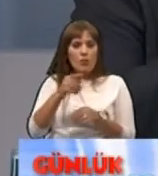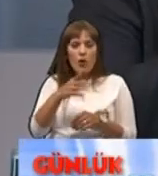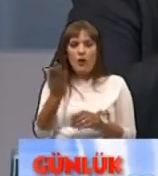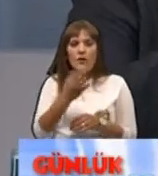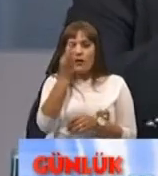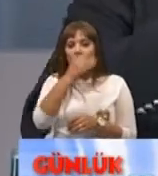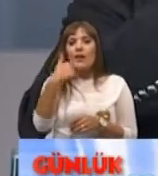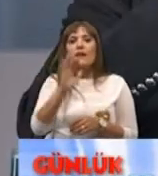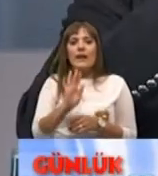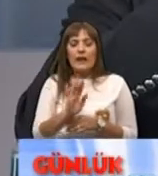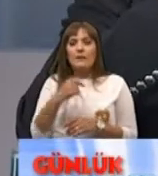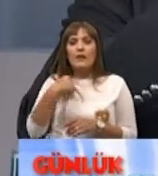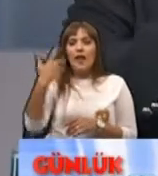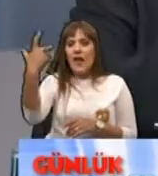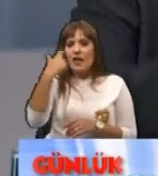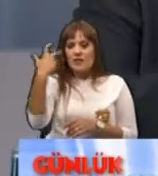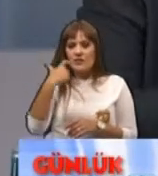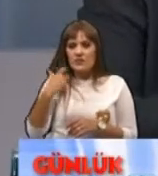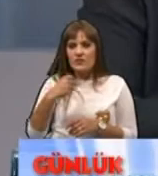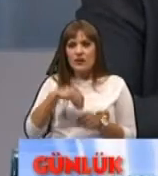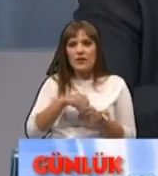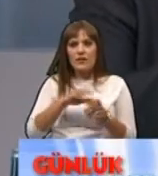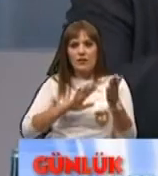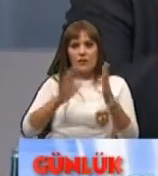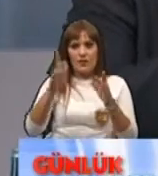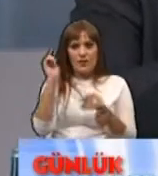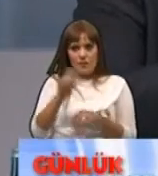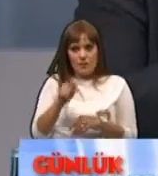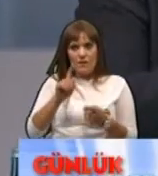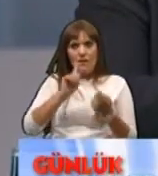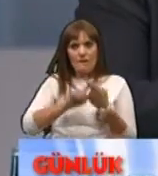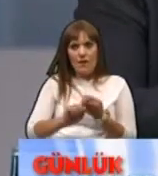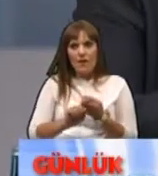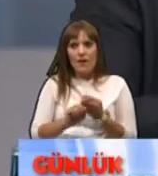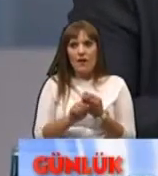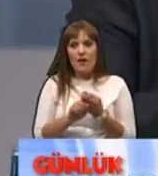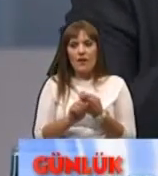kadar. Doğru. Biz ne yapıyoruz? Enjeksiyonla bu bariyeri geçiyoruz ve